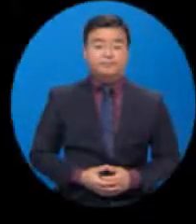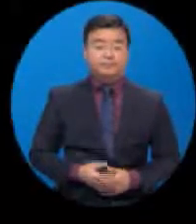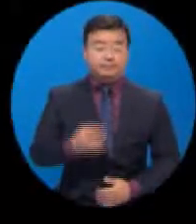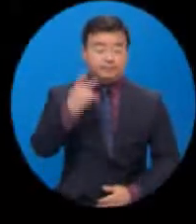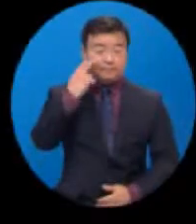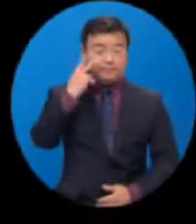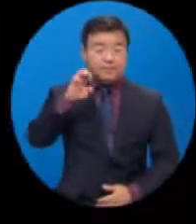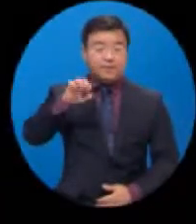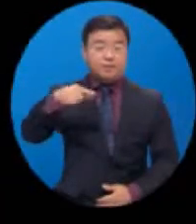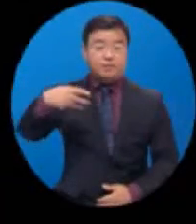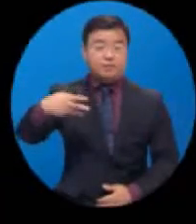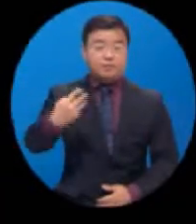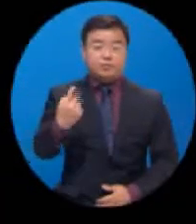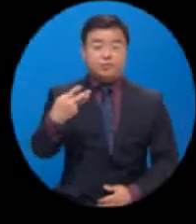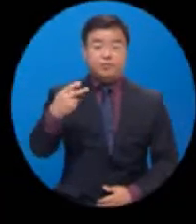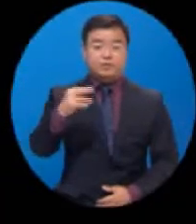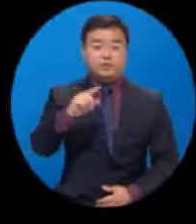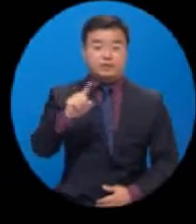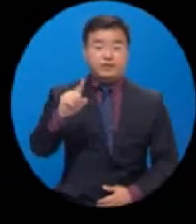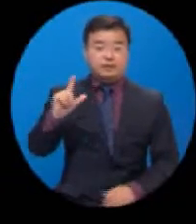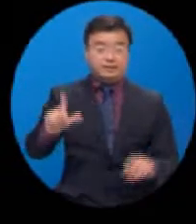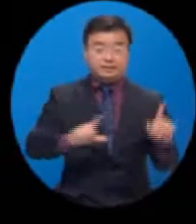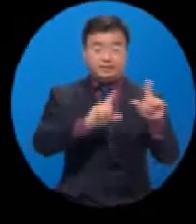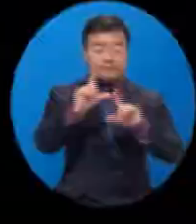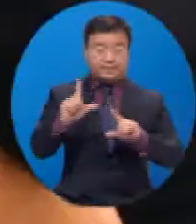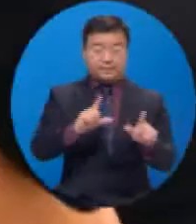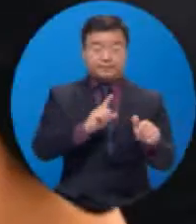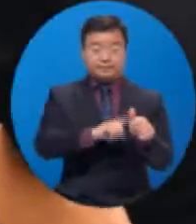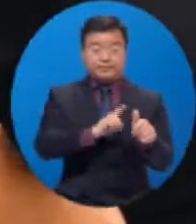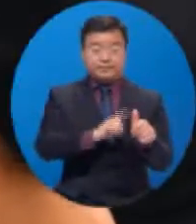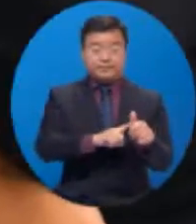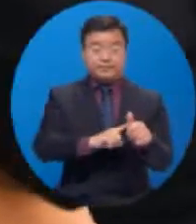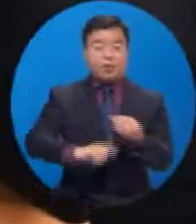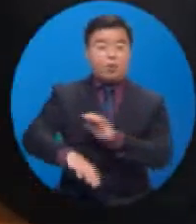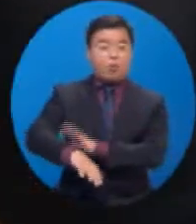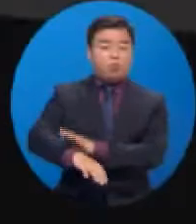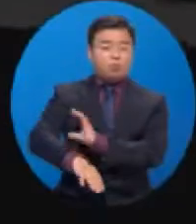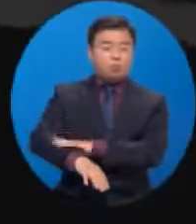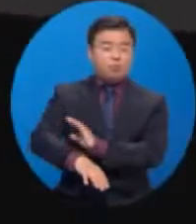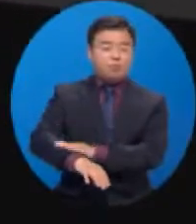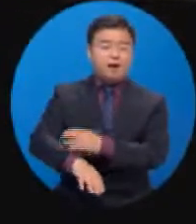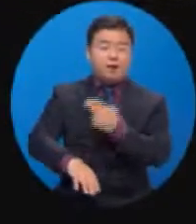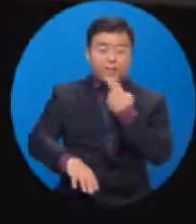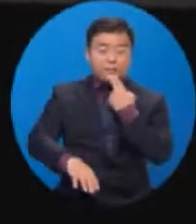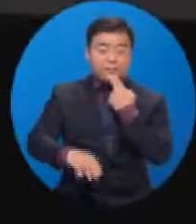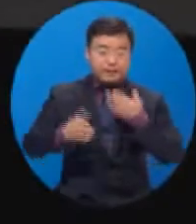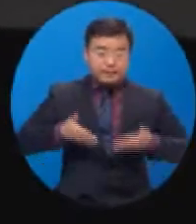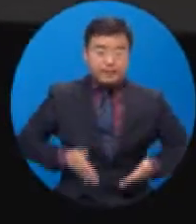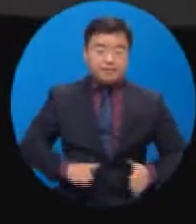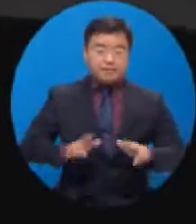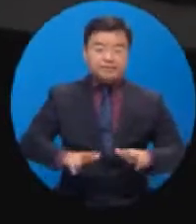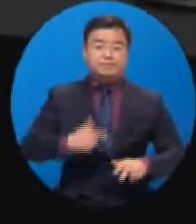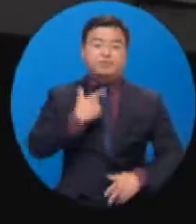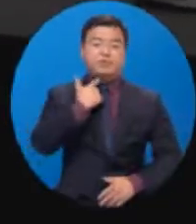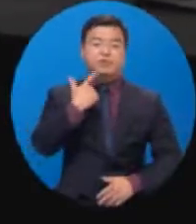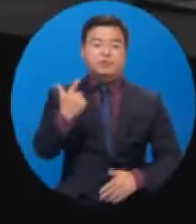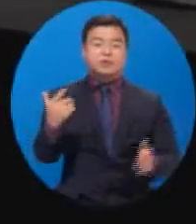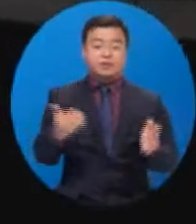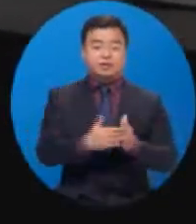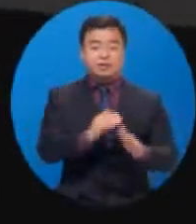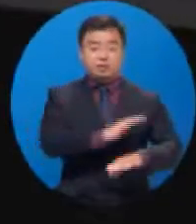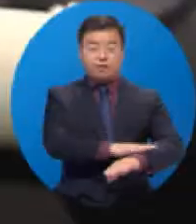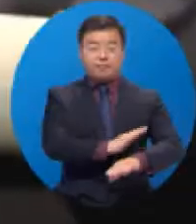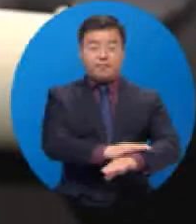미국 플로리다주에 사는 알렉스 프링은 선천적으로 오른팔 없이 태어나 6살이 된 지금까지 왼팔만을